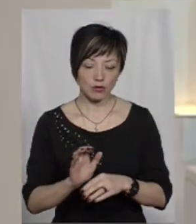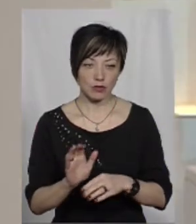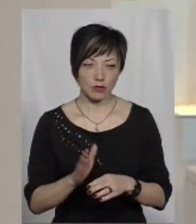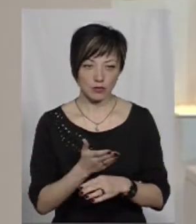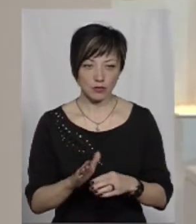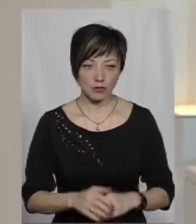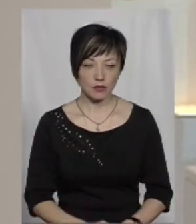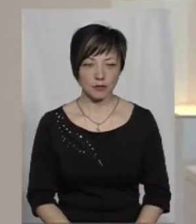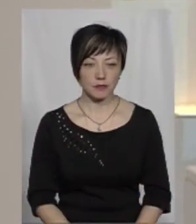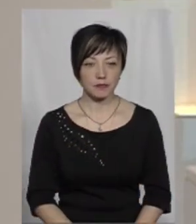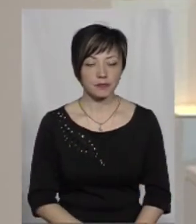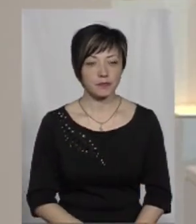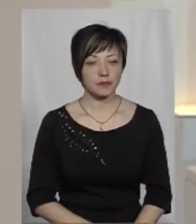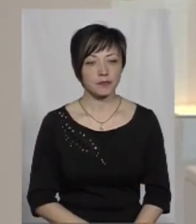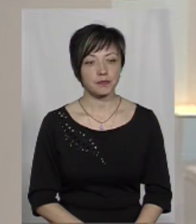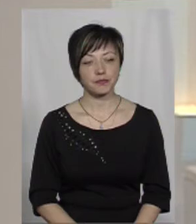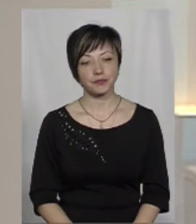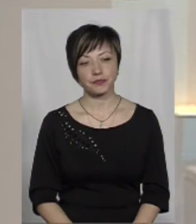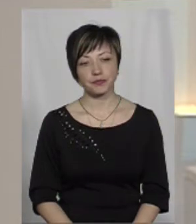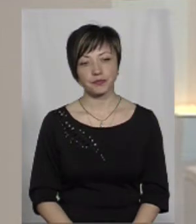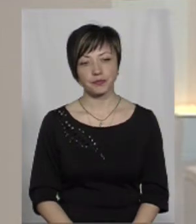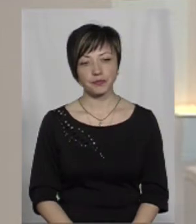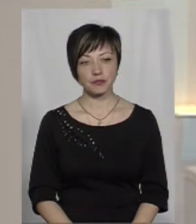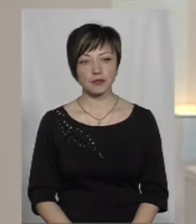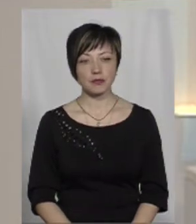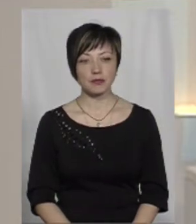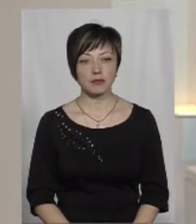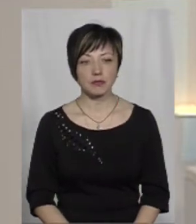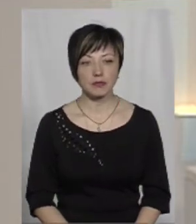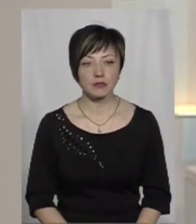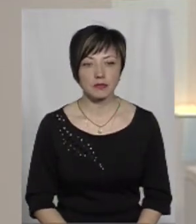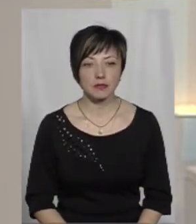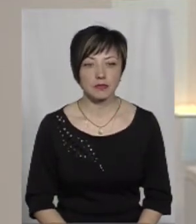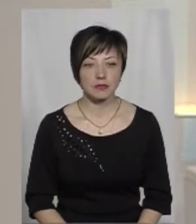доставлена, так, отримає споживач послугу.